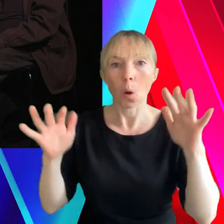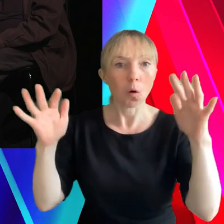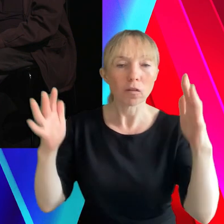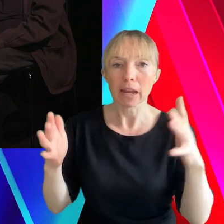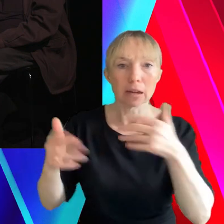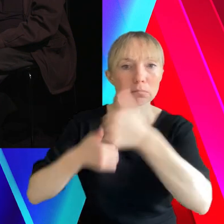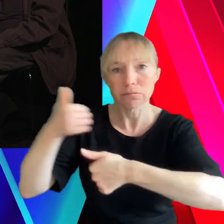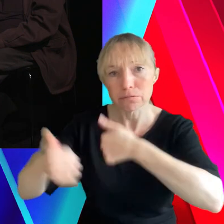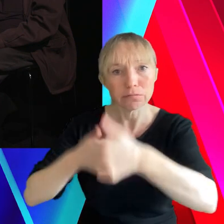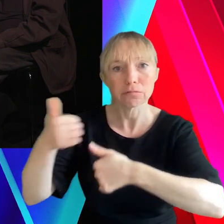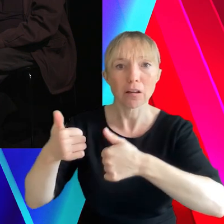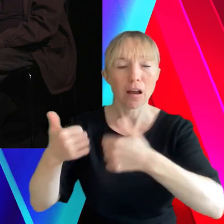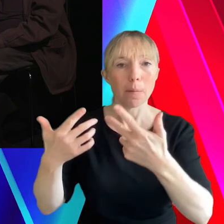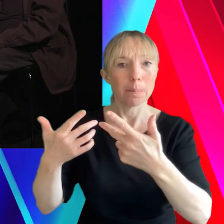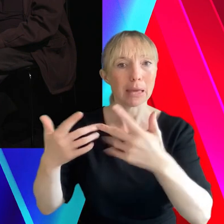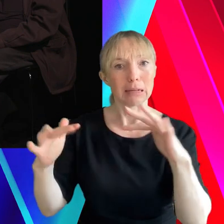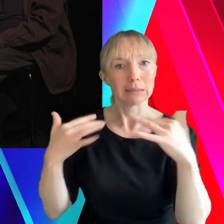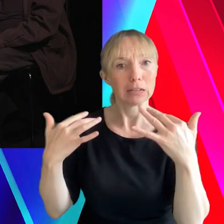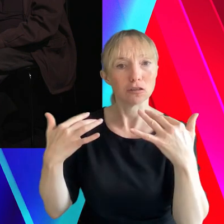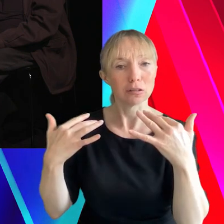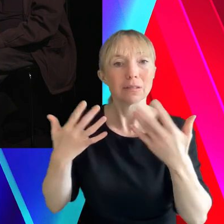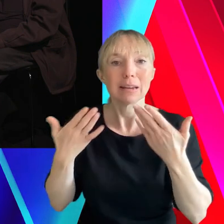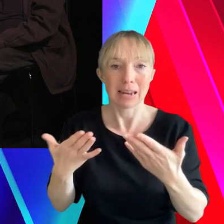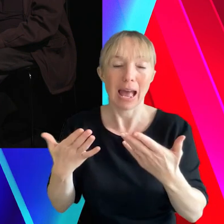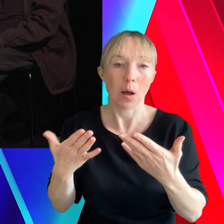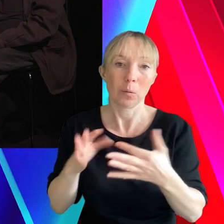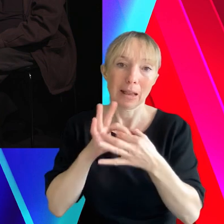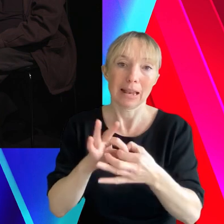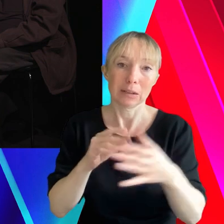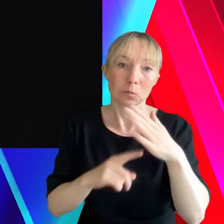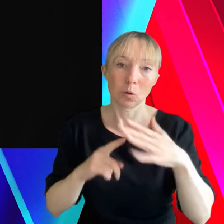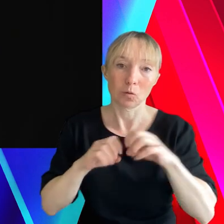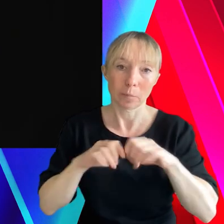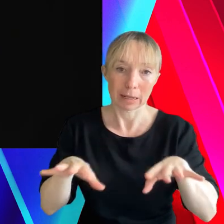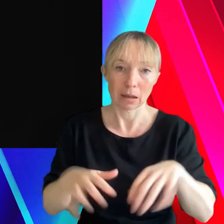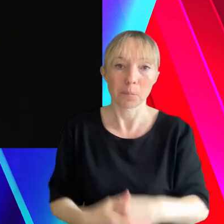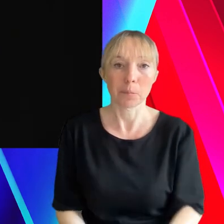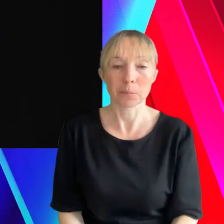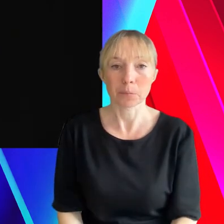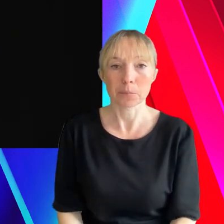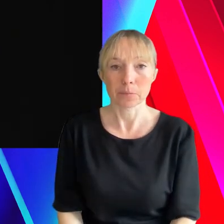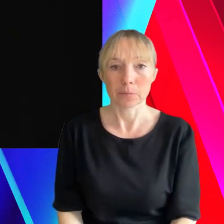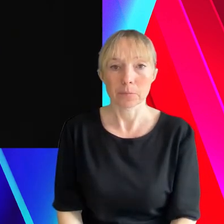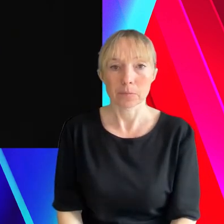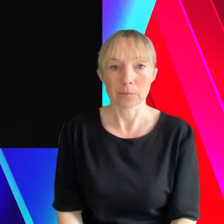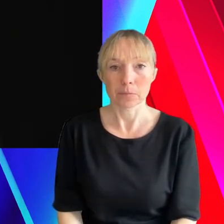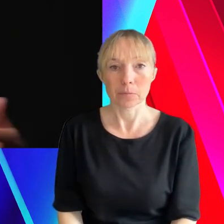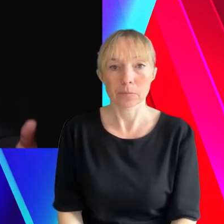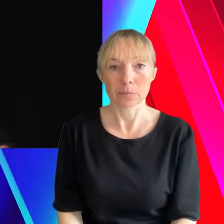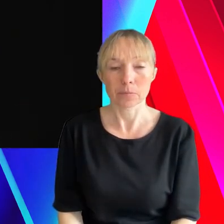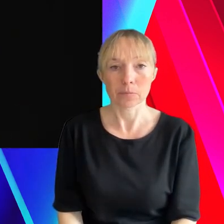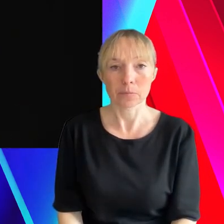glory of being put in the spotlight, of course nowadays that comes from the social media. توی بین قصه‌هایی که من کار کردم این